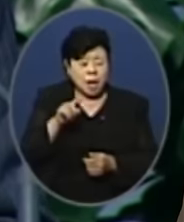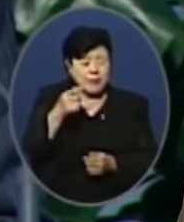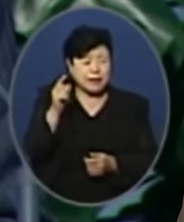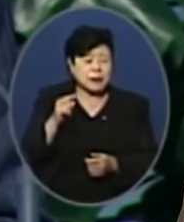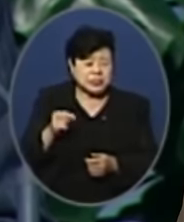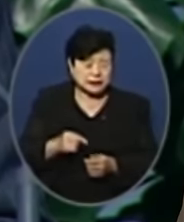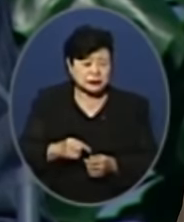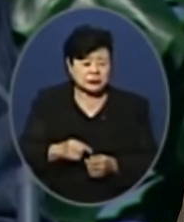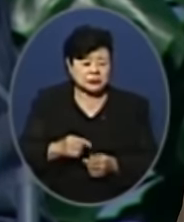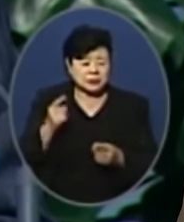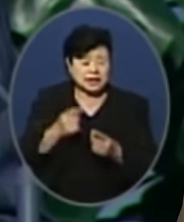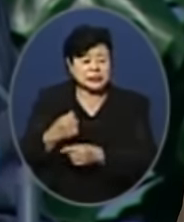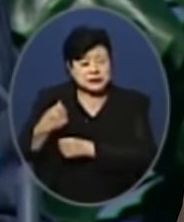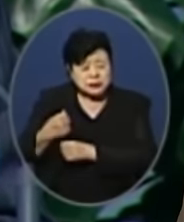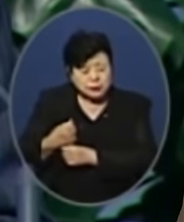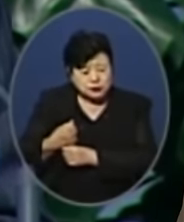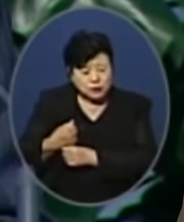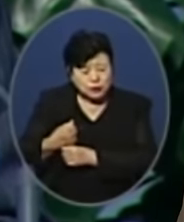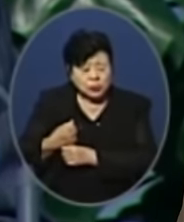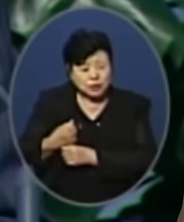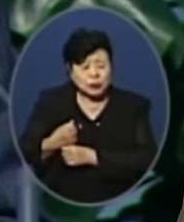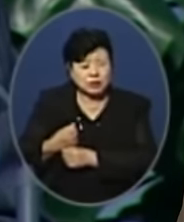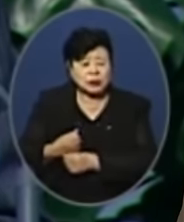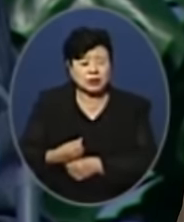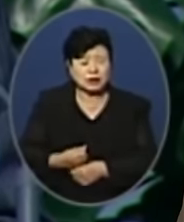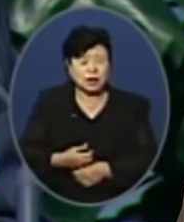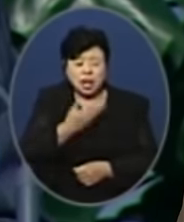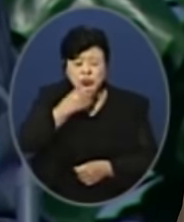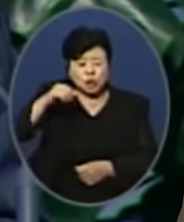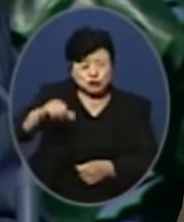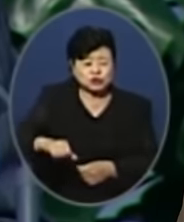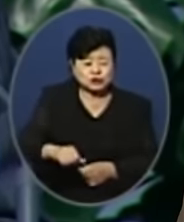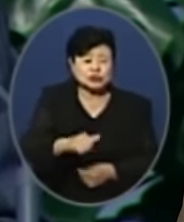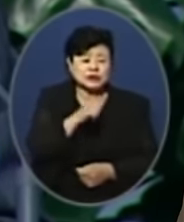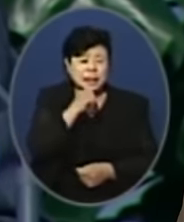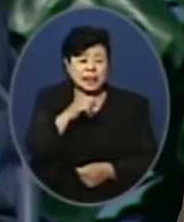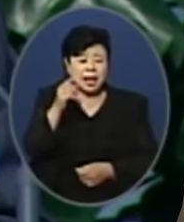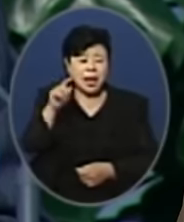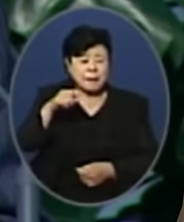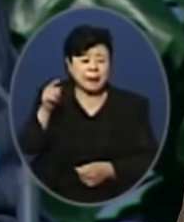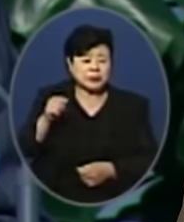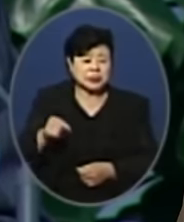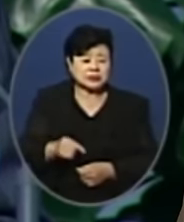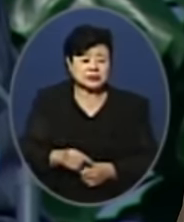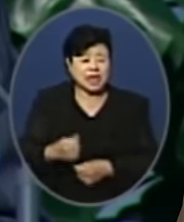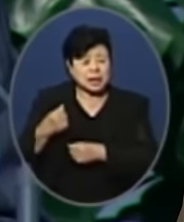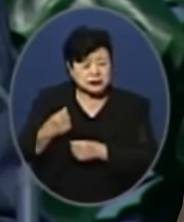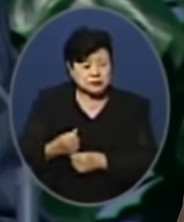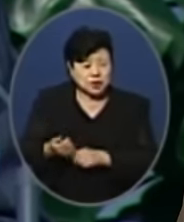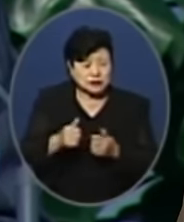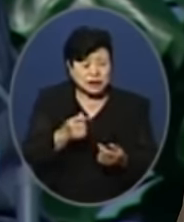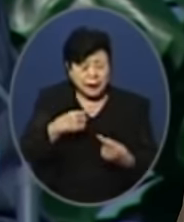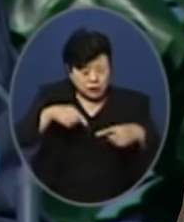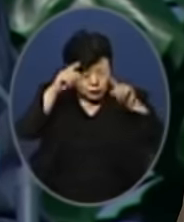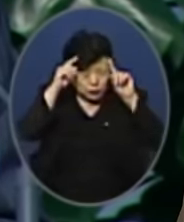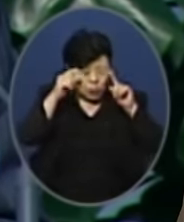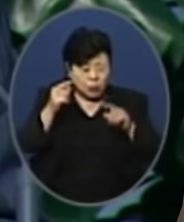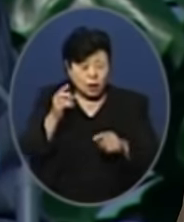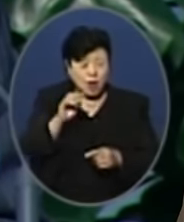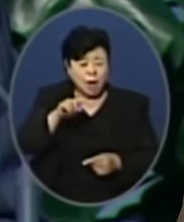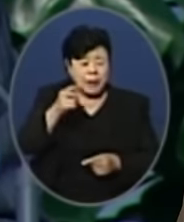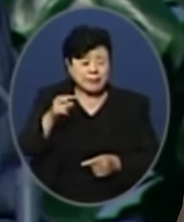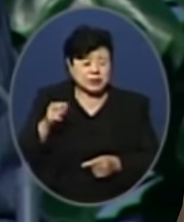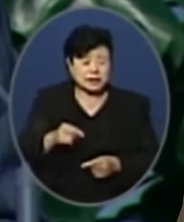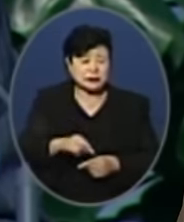100% 대신 짊어졌고 저주와 가난도 100% 책임지고 사망과 음부도